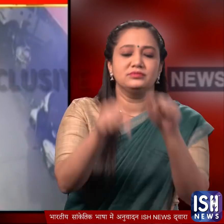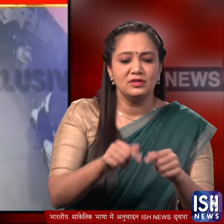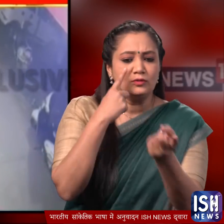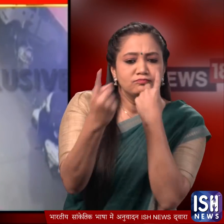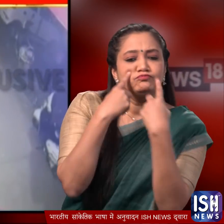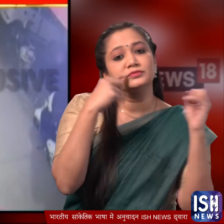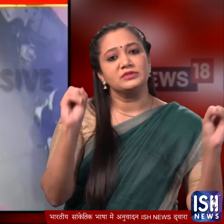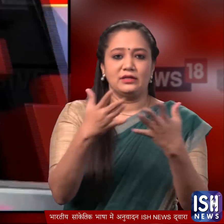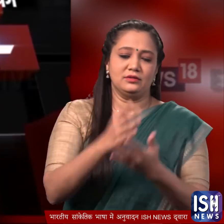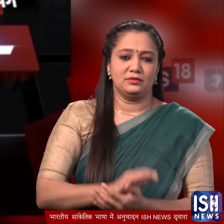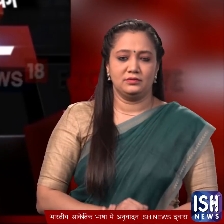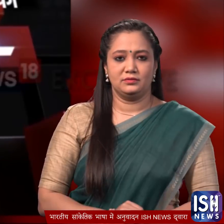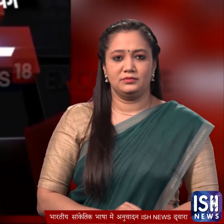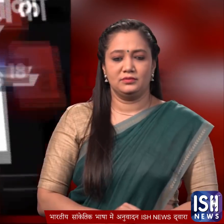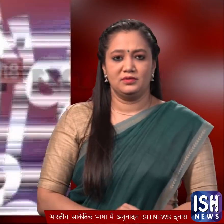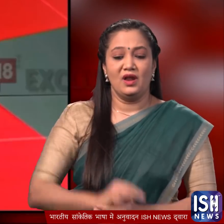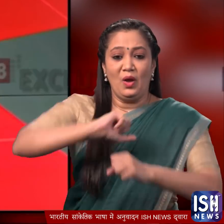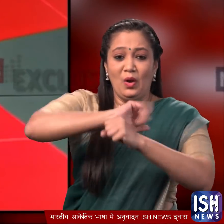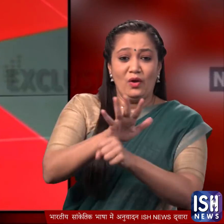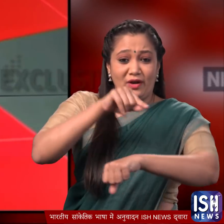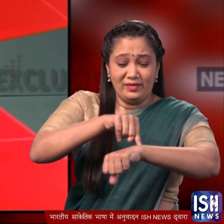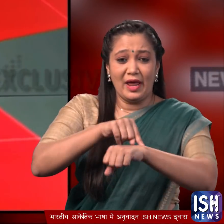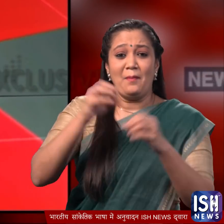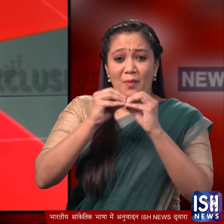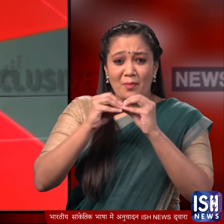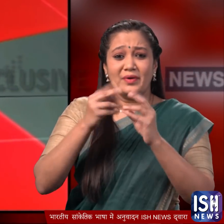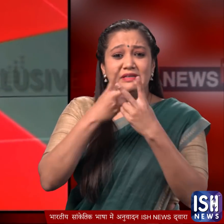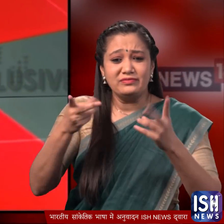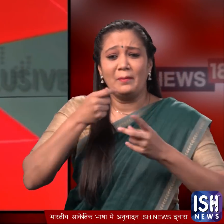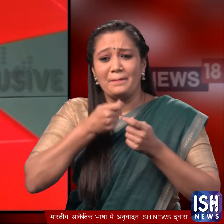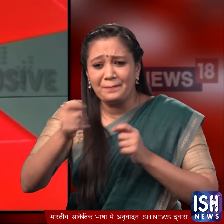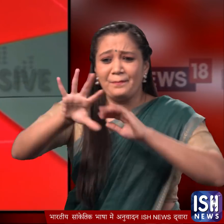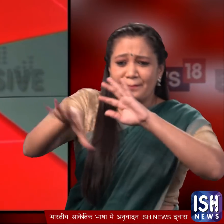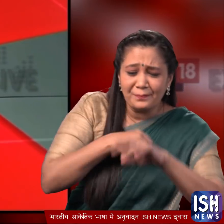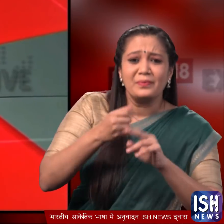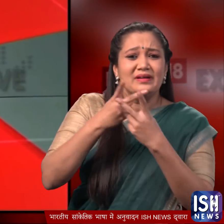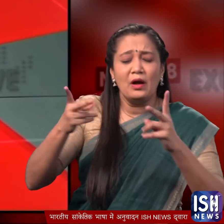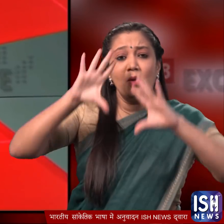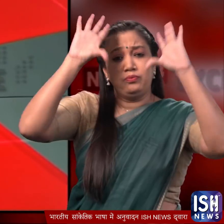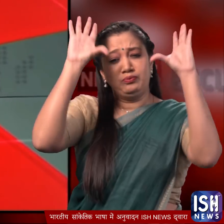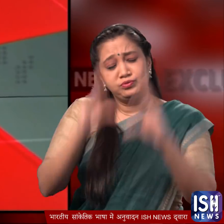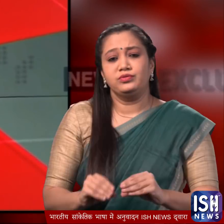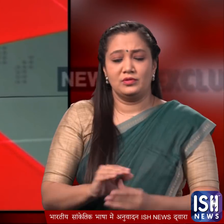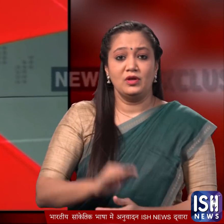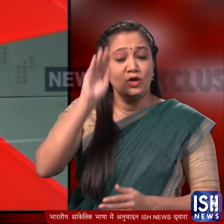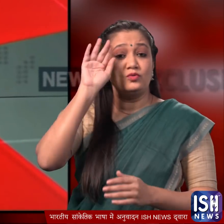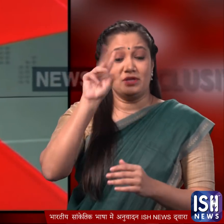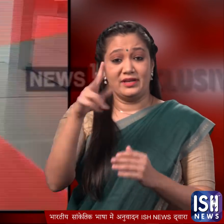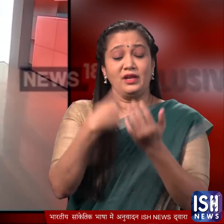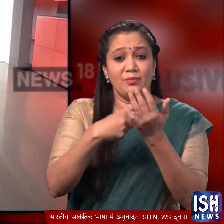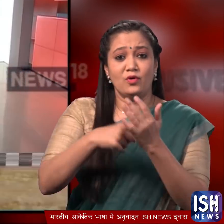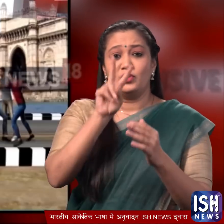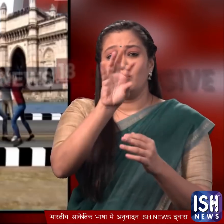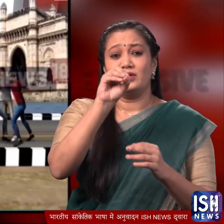पहुंची और मामले की छानबीन शुरू की। लॉकडाउन के दौरान मुंबई में अपराध की घटनाओं में भारी कमी दर्ज की गई। न्यूज़ 18 की श्रेया दुबे की रिपोर्ट